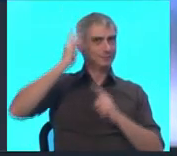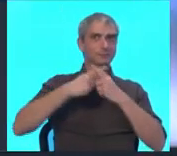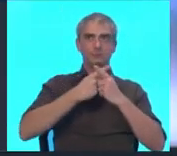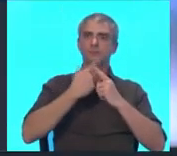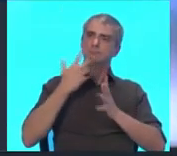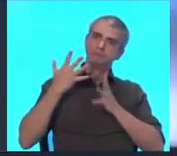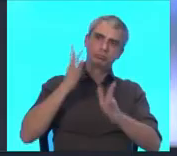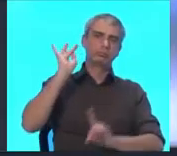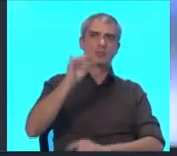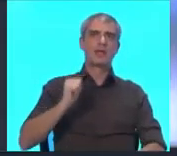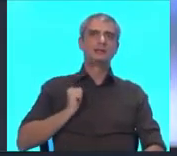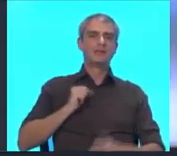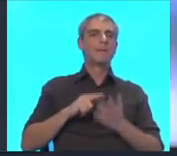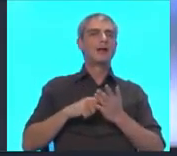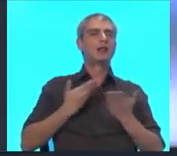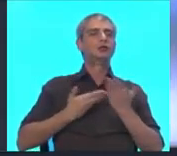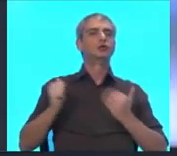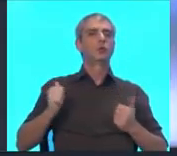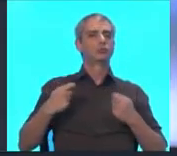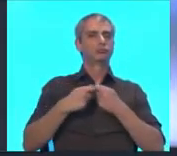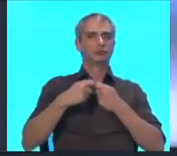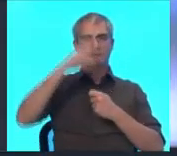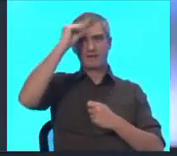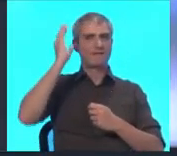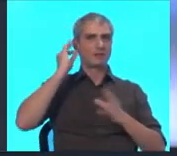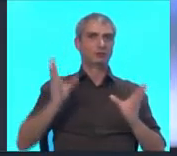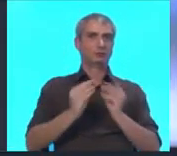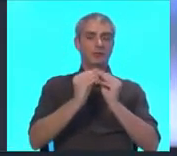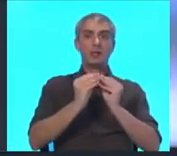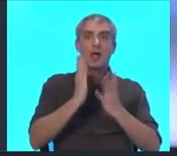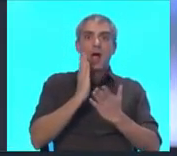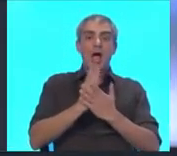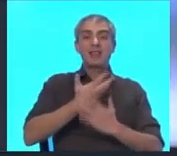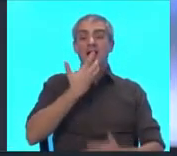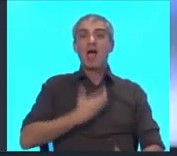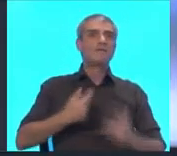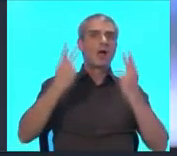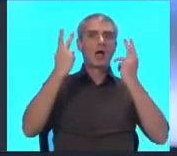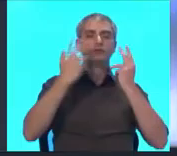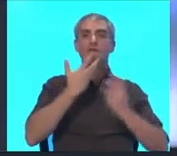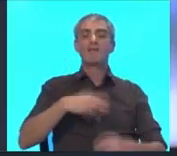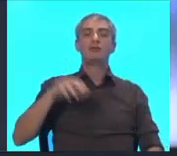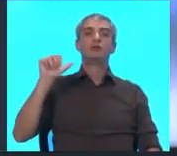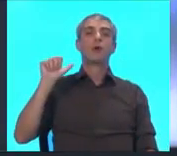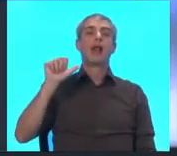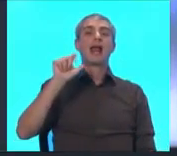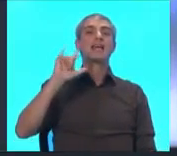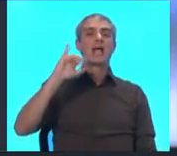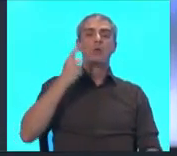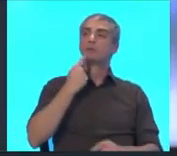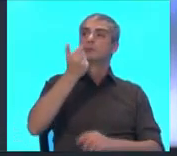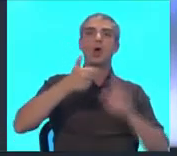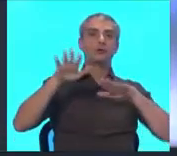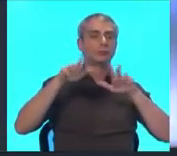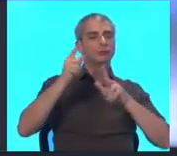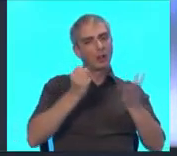צה"ל ברקע השירות המשותף לגברים ונשים. זה הגיע עד כדי קריאה של רב חשוב, הרב שמואל אליהו, לראש הממשלה